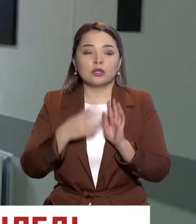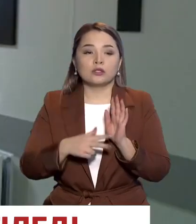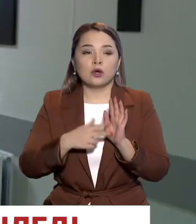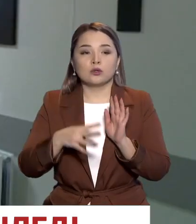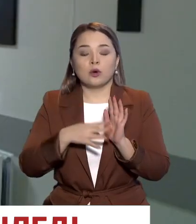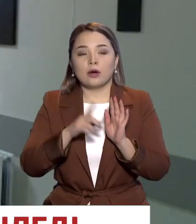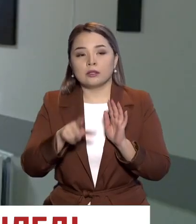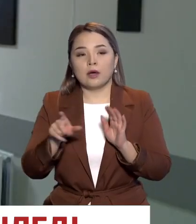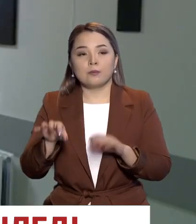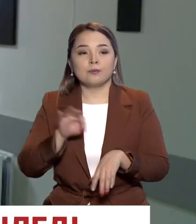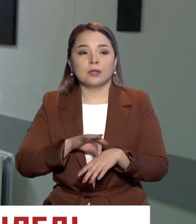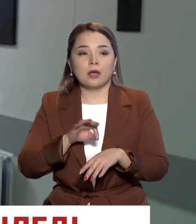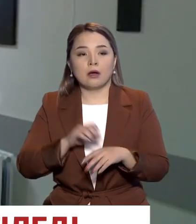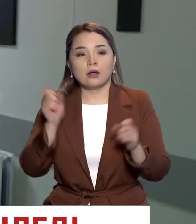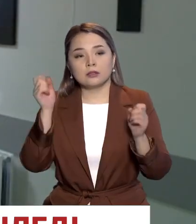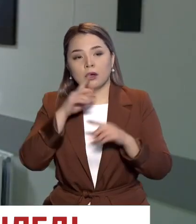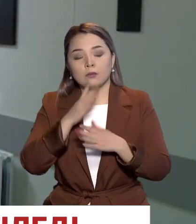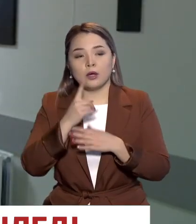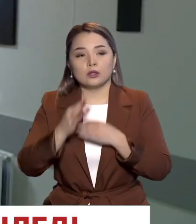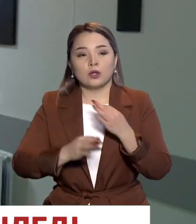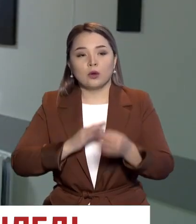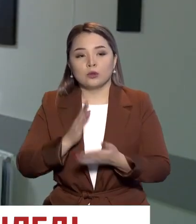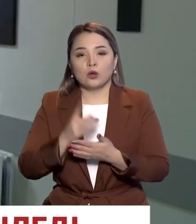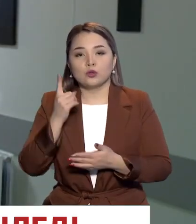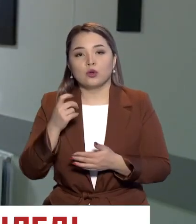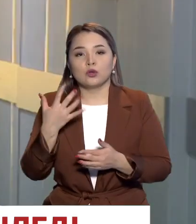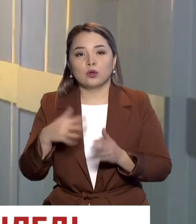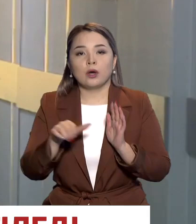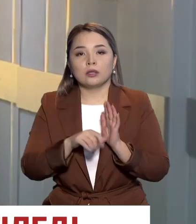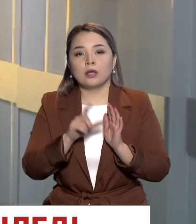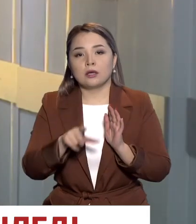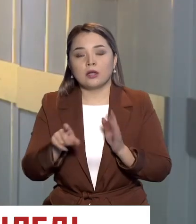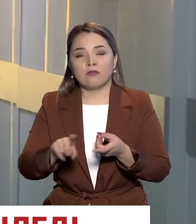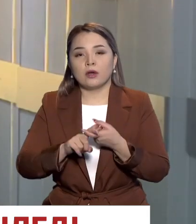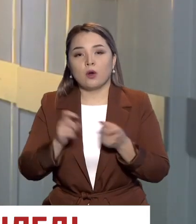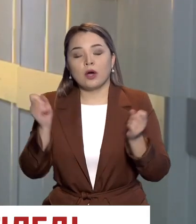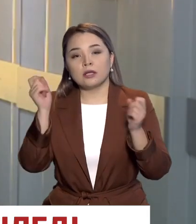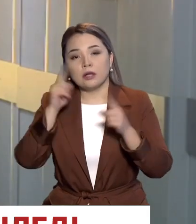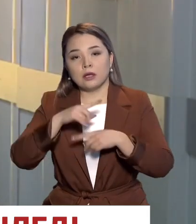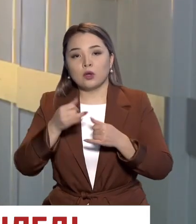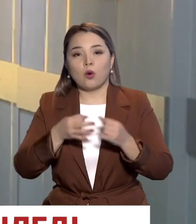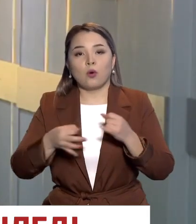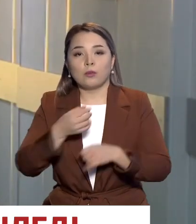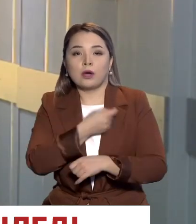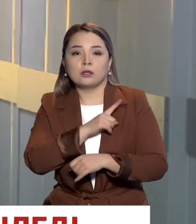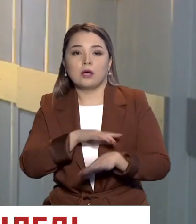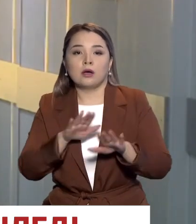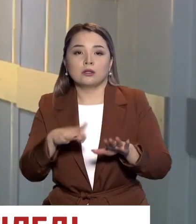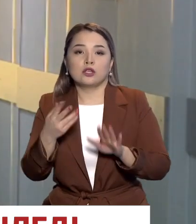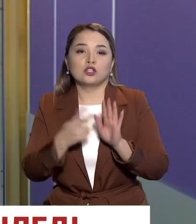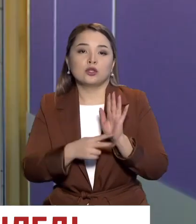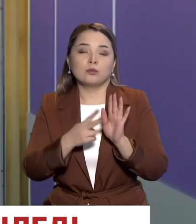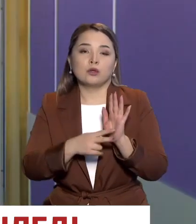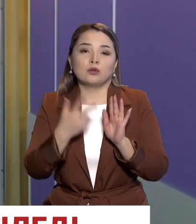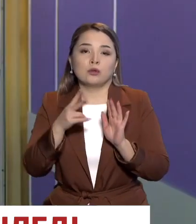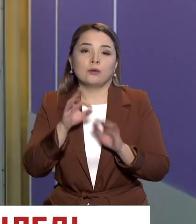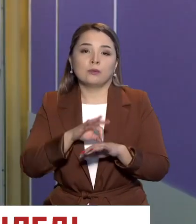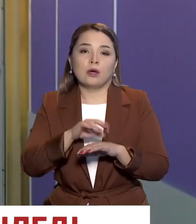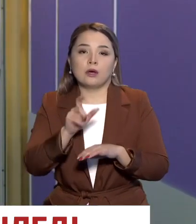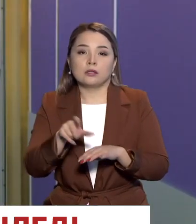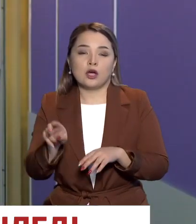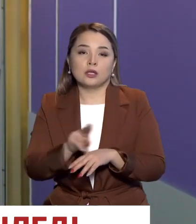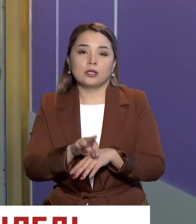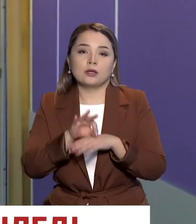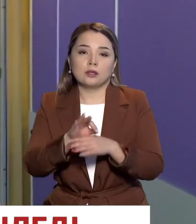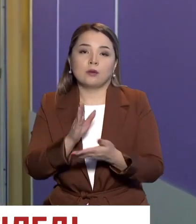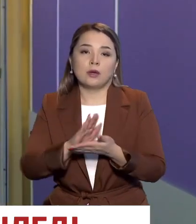289 адам індетке шалдыққан. Ал соңғы тәулікте 156 адамнан вирус анықталды. Облыстағы ауруханаларда 73 науқас ем алып жатыр.